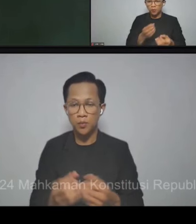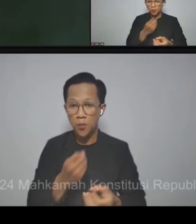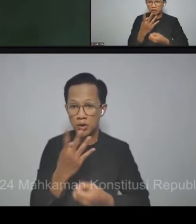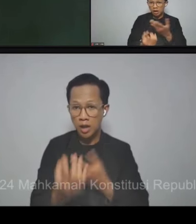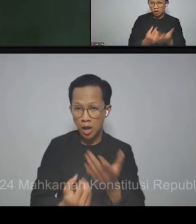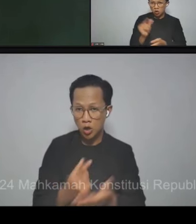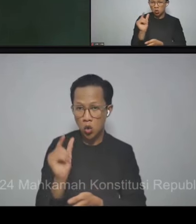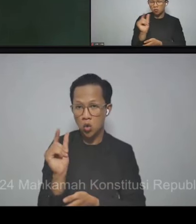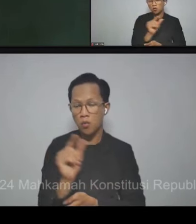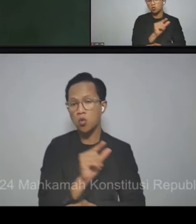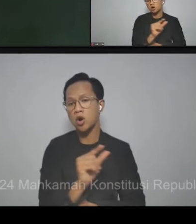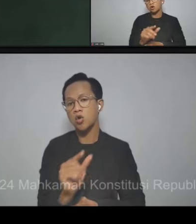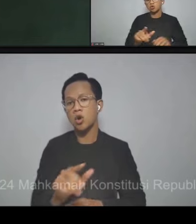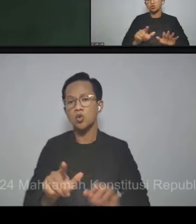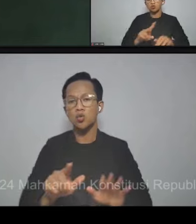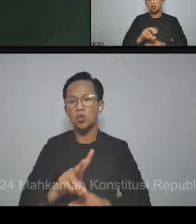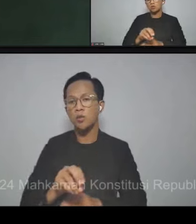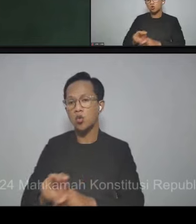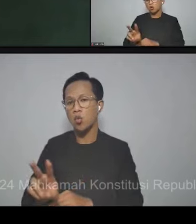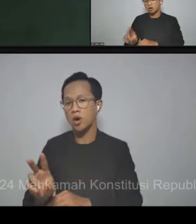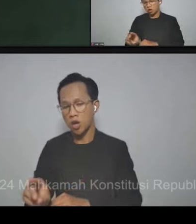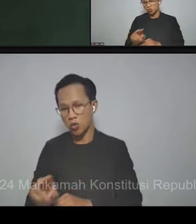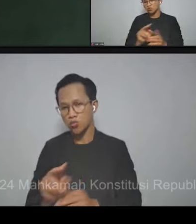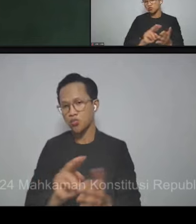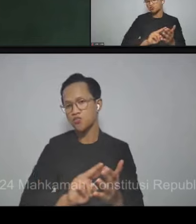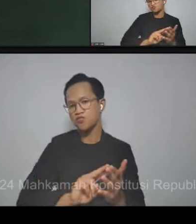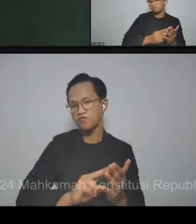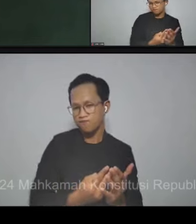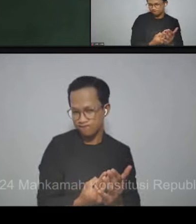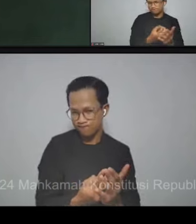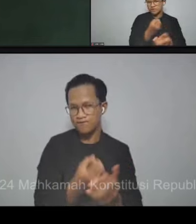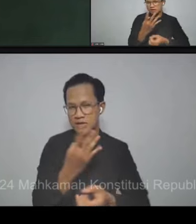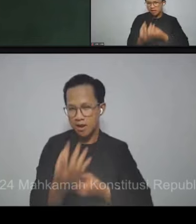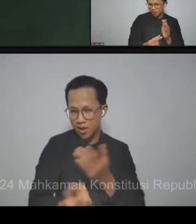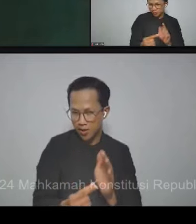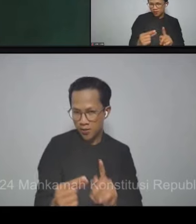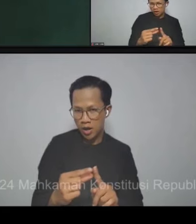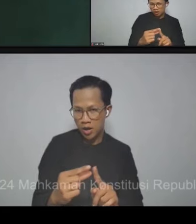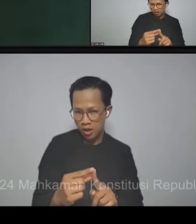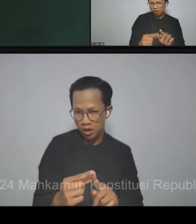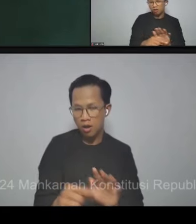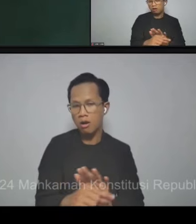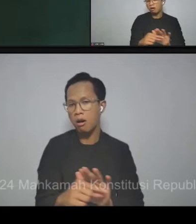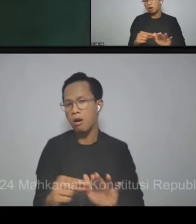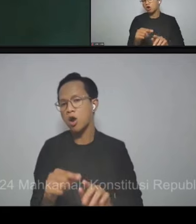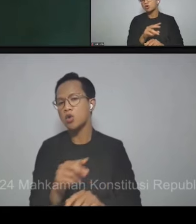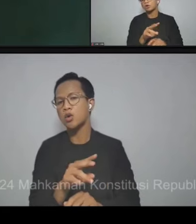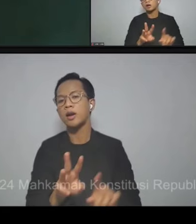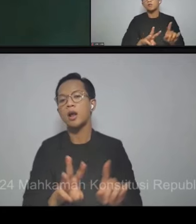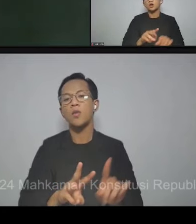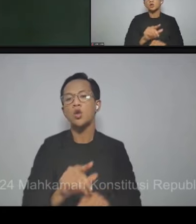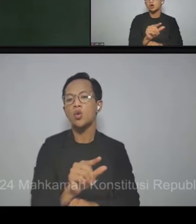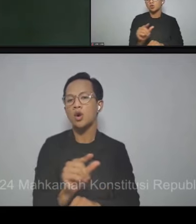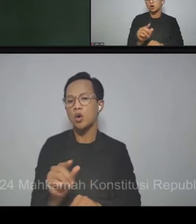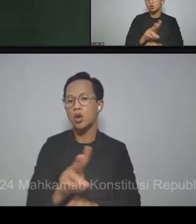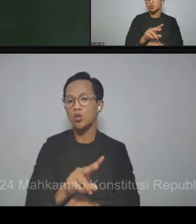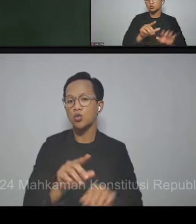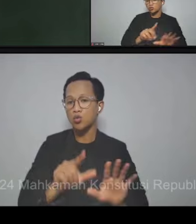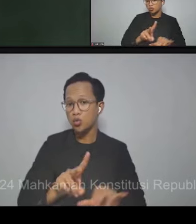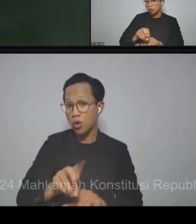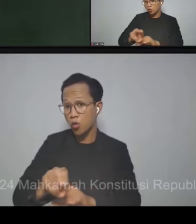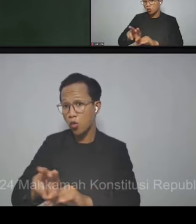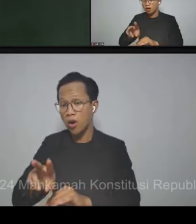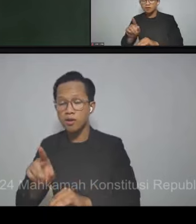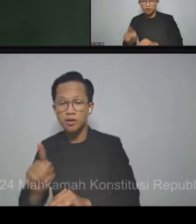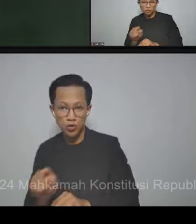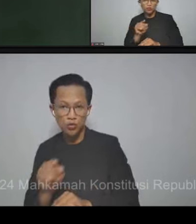7221 perubahan penjelasan pasal 43a ayat 1 dalam pasal 2 Angka 13 undang-undang 7221 1 merupakan bagian dari upaya melakukan